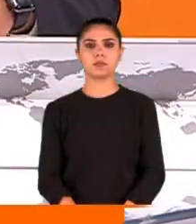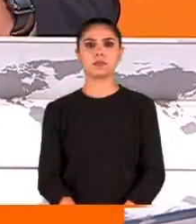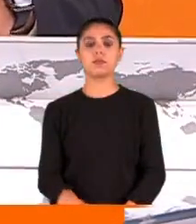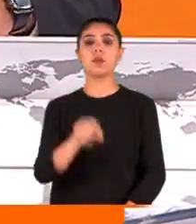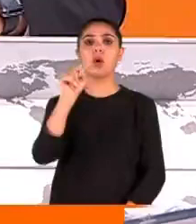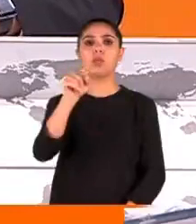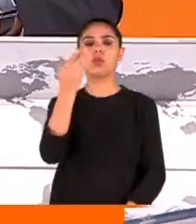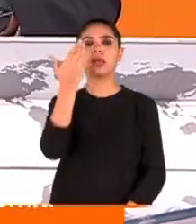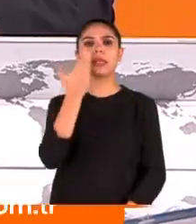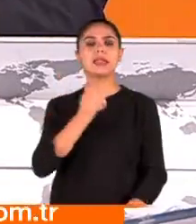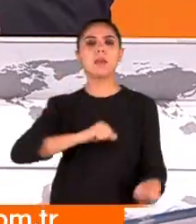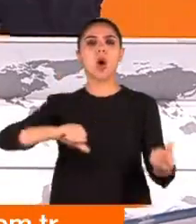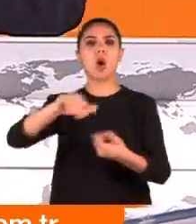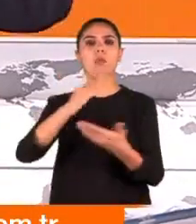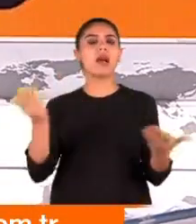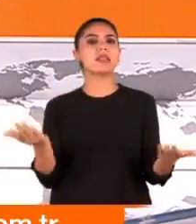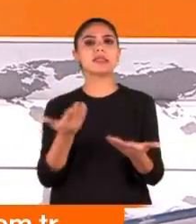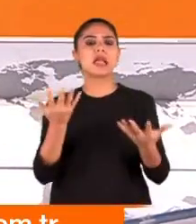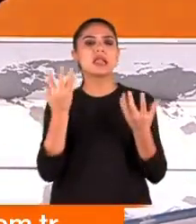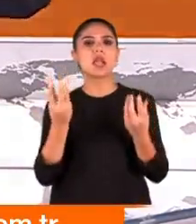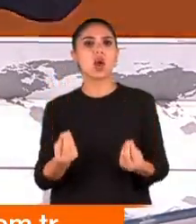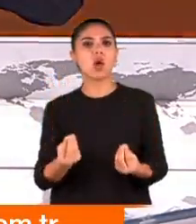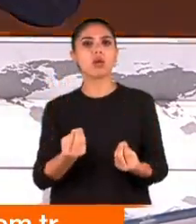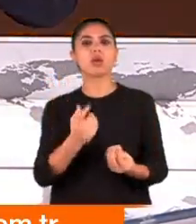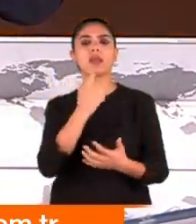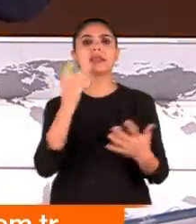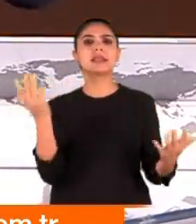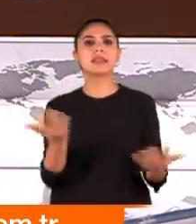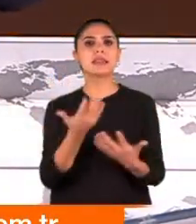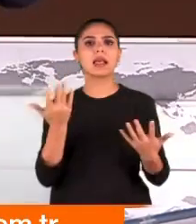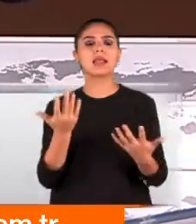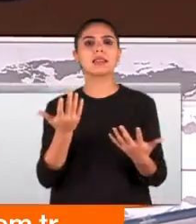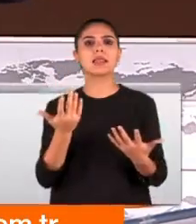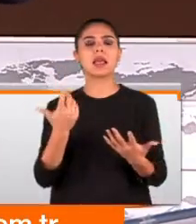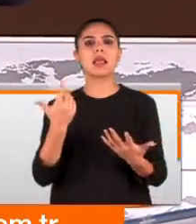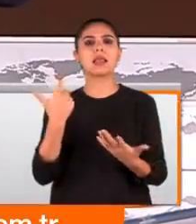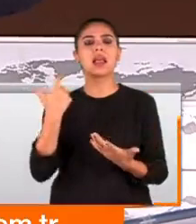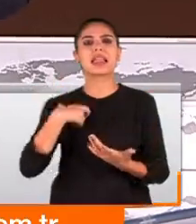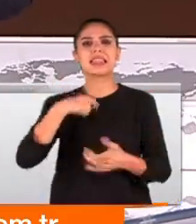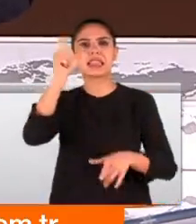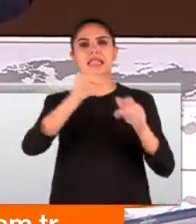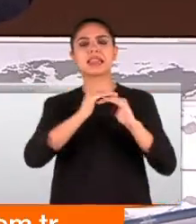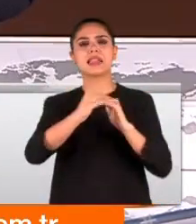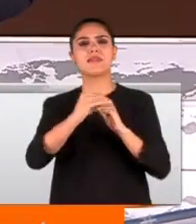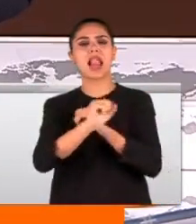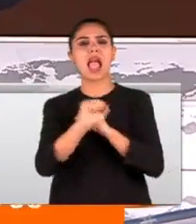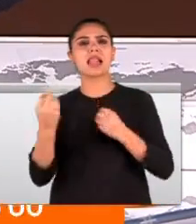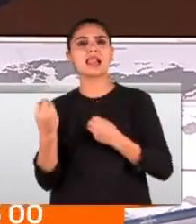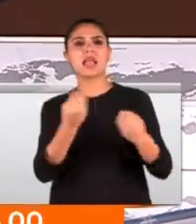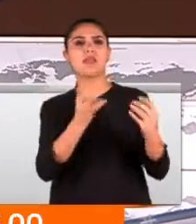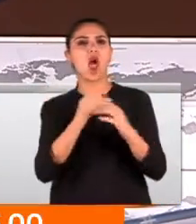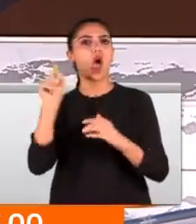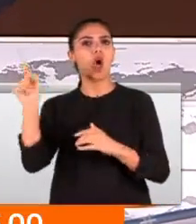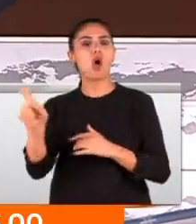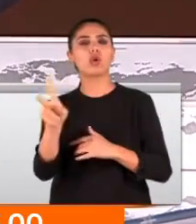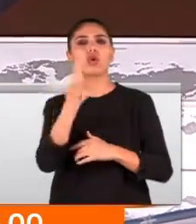Peki bu izlediğimiz operasyonlar nasıl gerçekleşiyor? Yıllardır masumlara kan kusturan örgüt, katleden örgüt son yıllarda nasıl